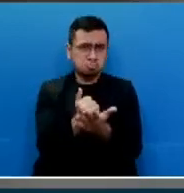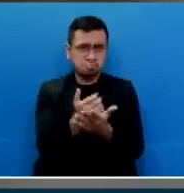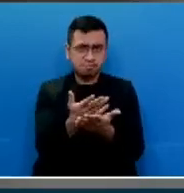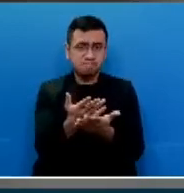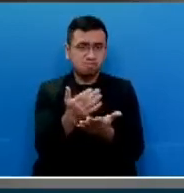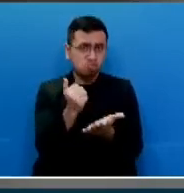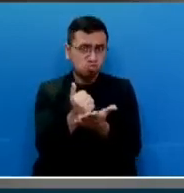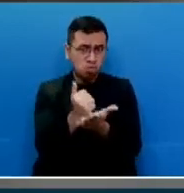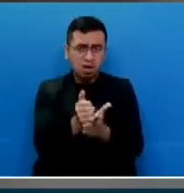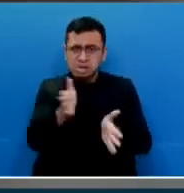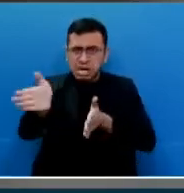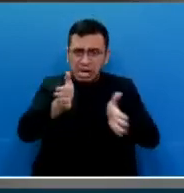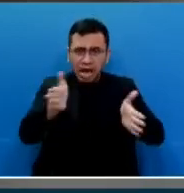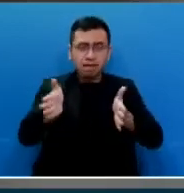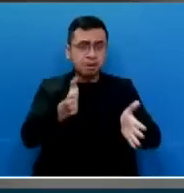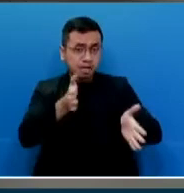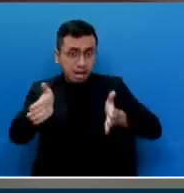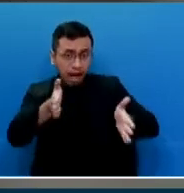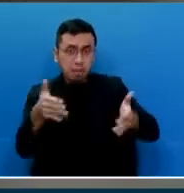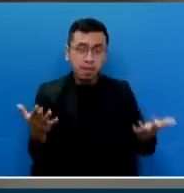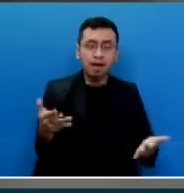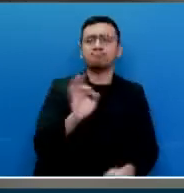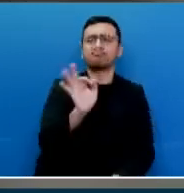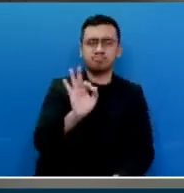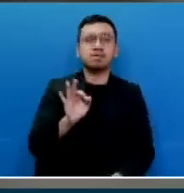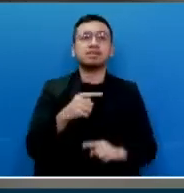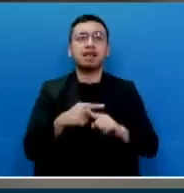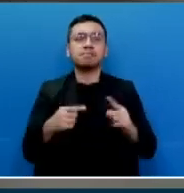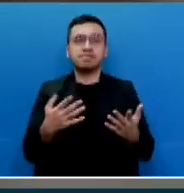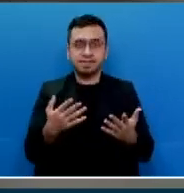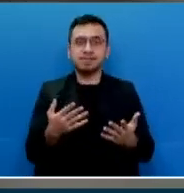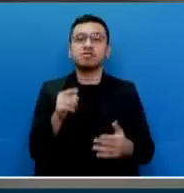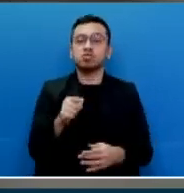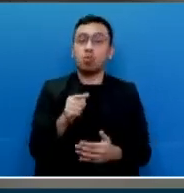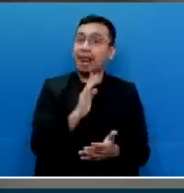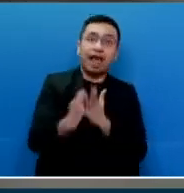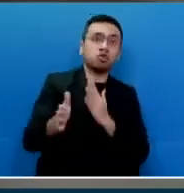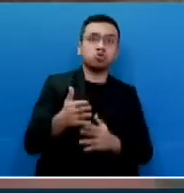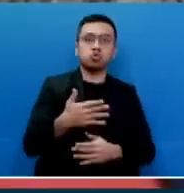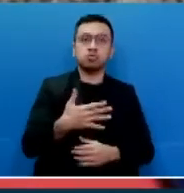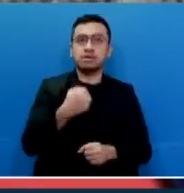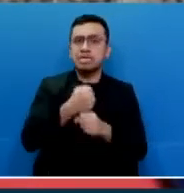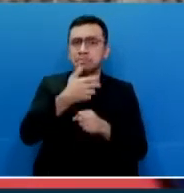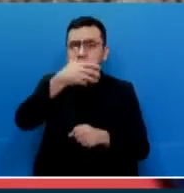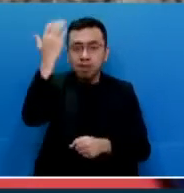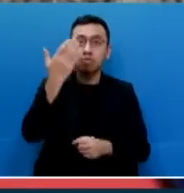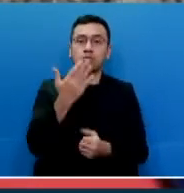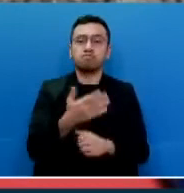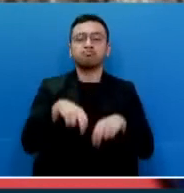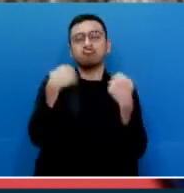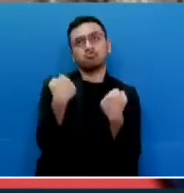juin atau asli dari Mas Gibran yang kemudian tiba-tiba berdiri kalau penyebabnya bisa macam-macam